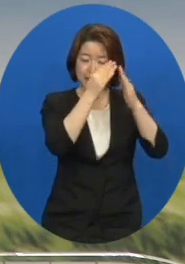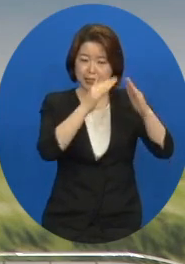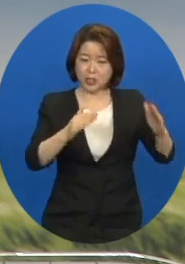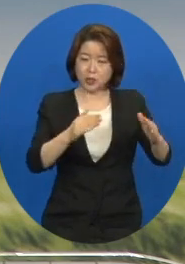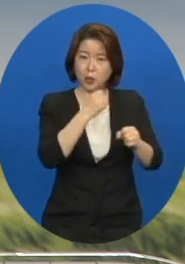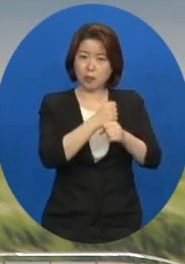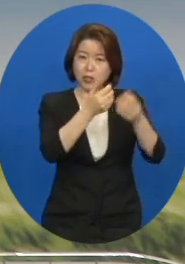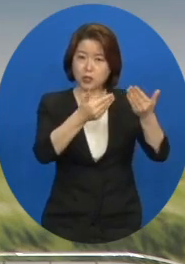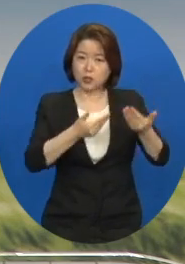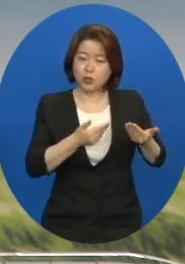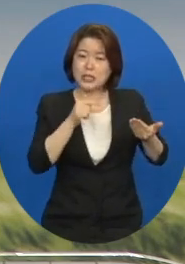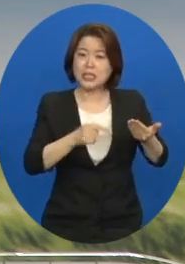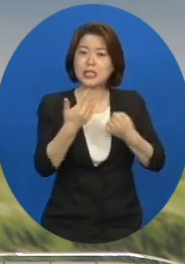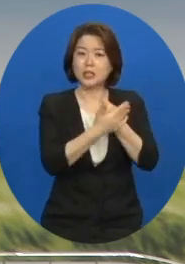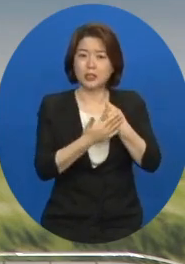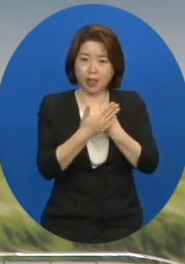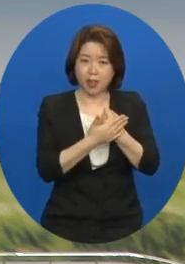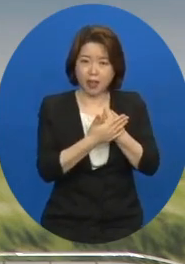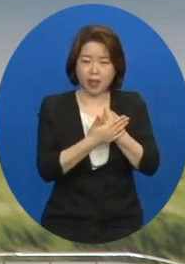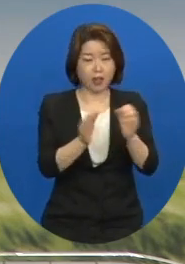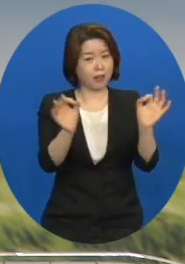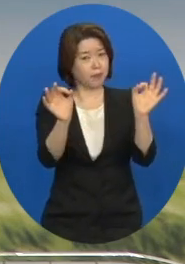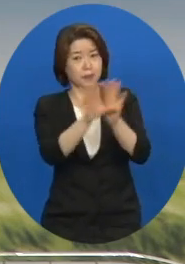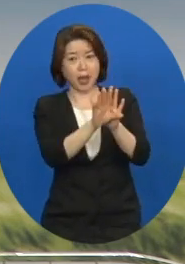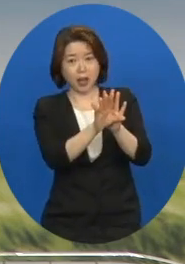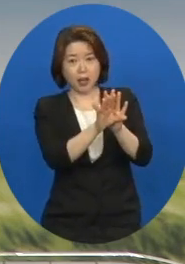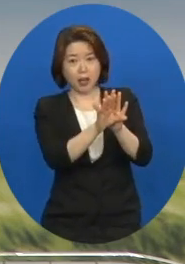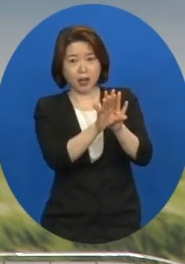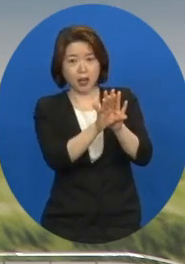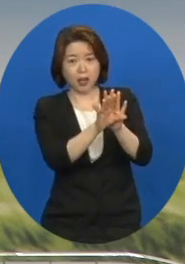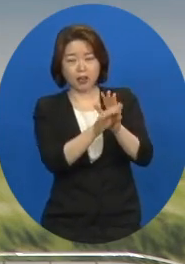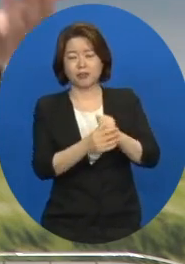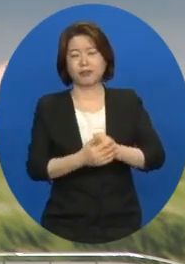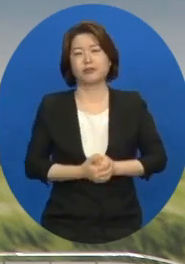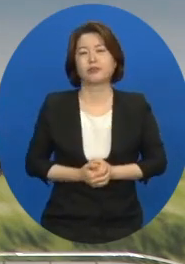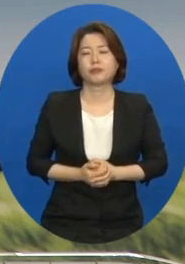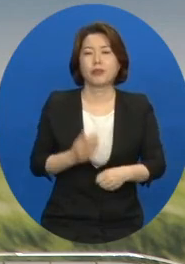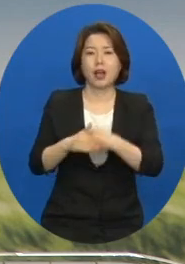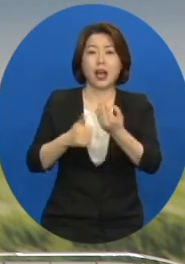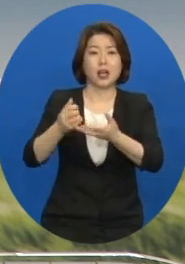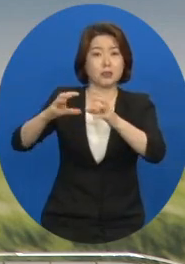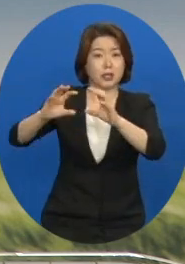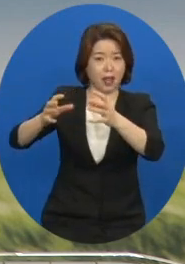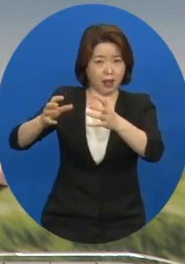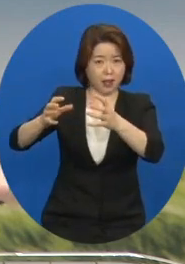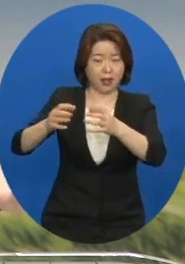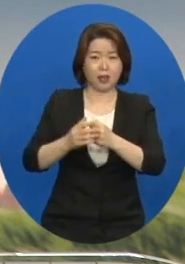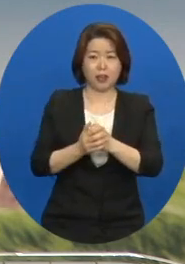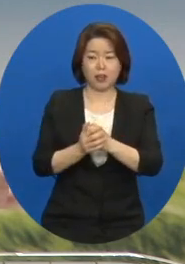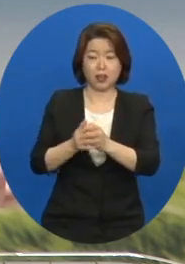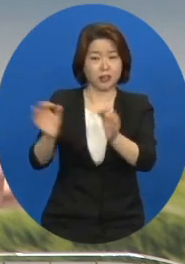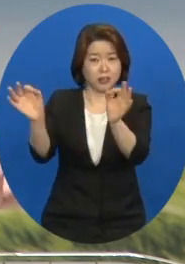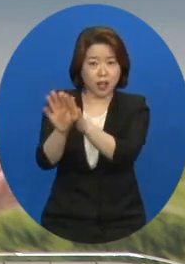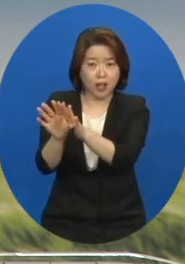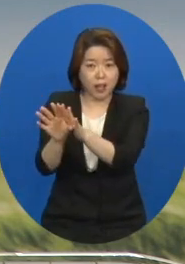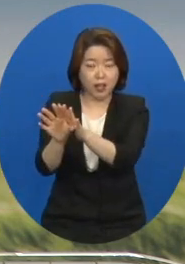하신 이 은혜가 사라졌나요? 하나님의 나라